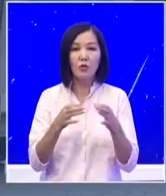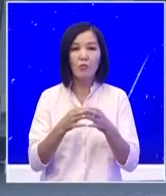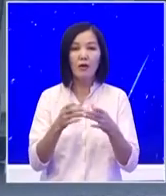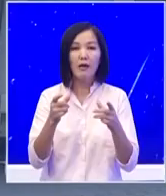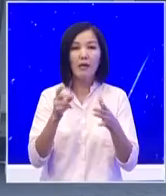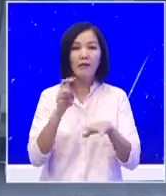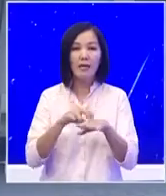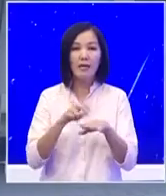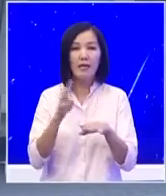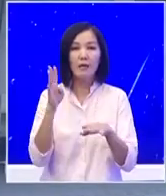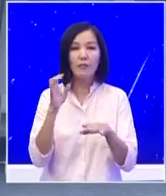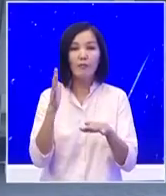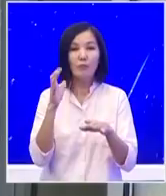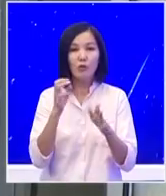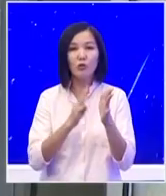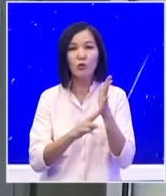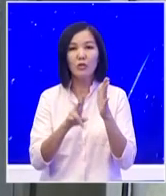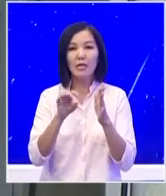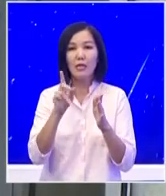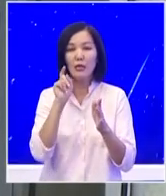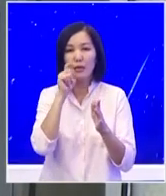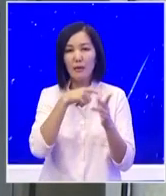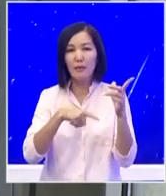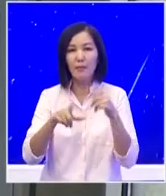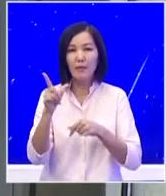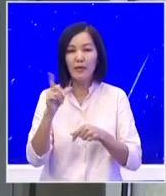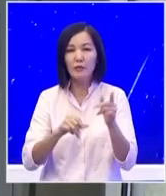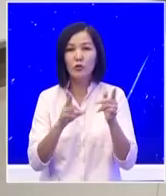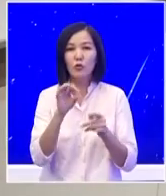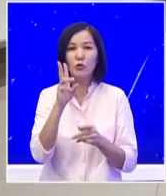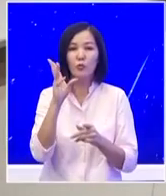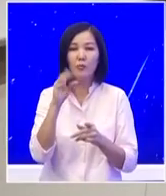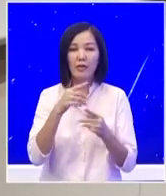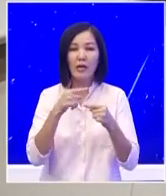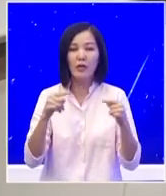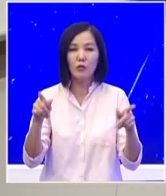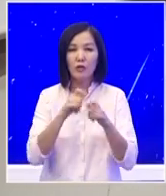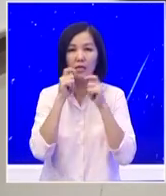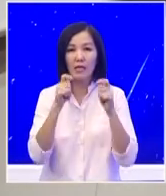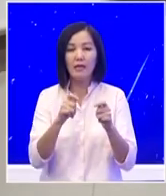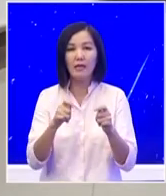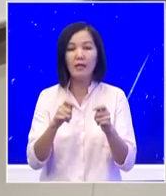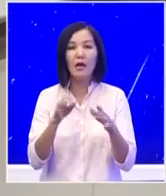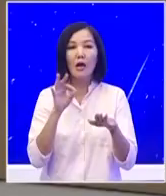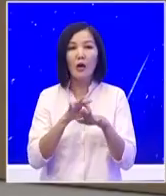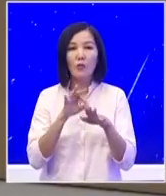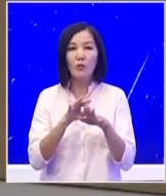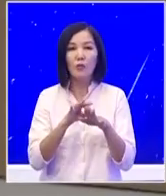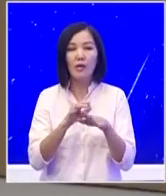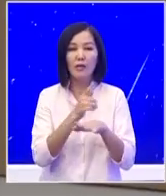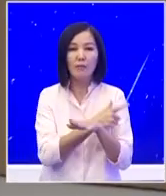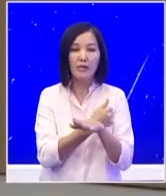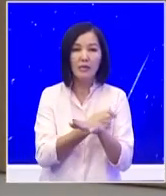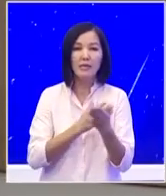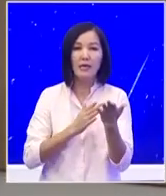590 литр қымыз, 150 литр шұбат, 1100 дезинфекциялық сұйықтық таратқан. Ондағы мақсат пандемиямен күрестегі медицина